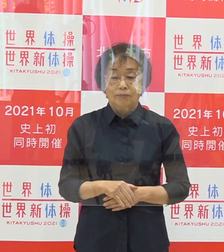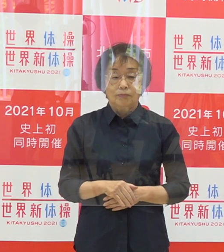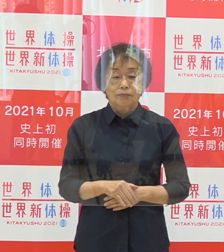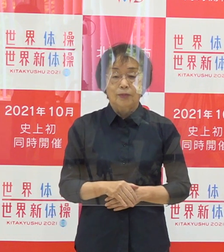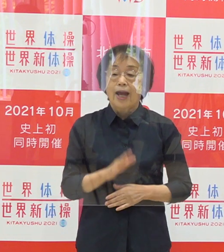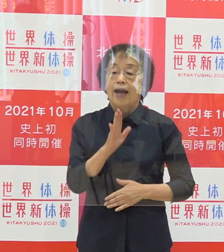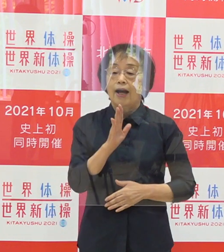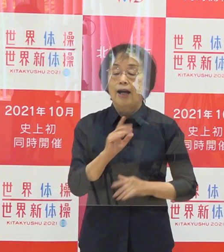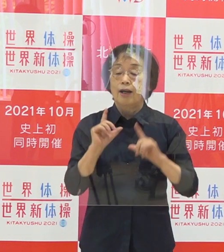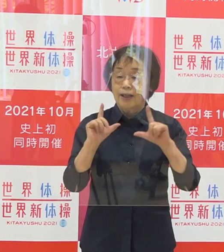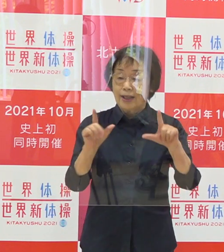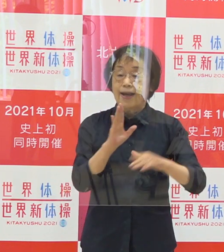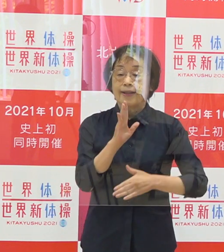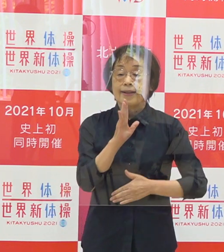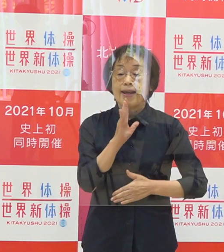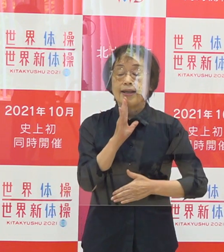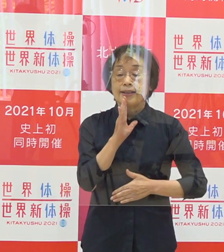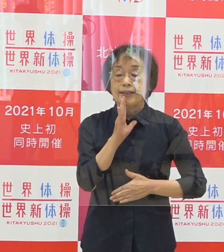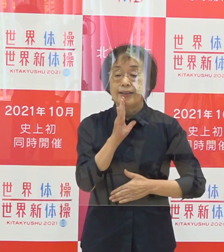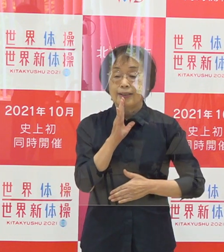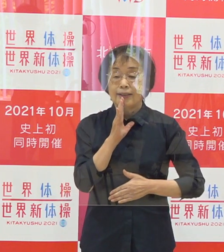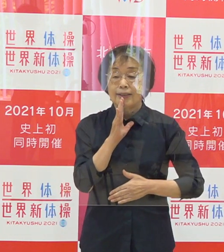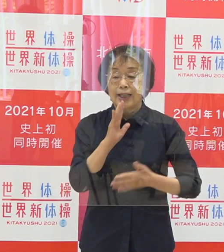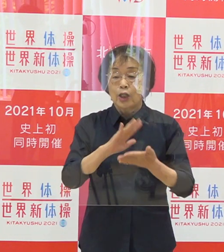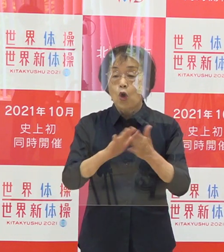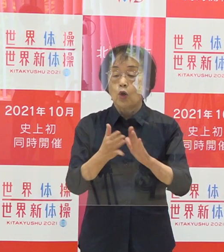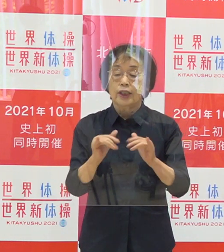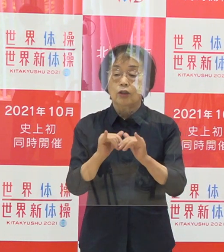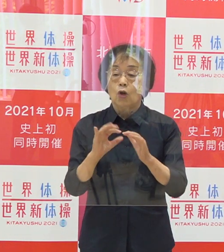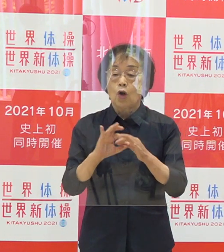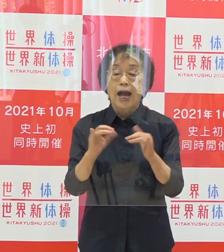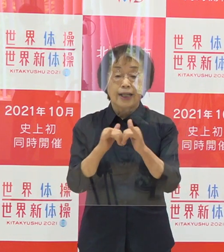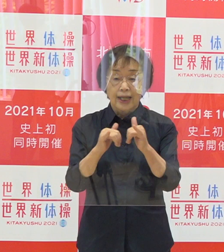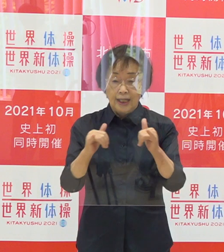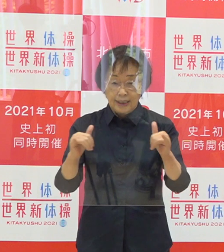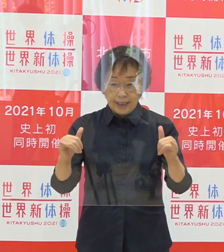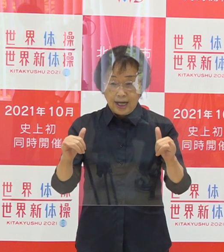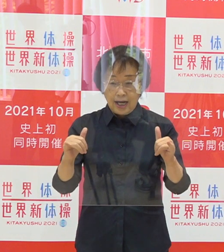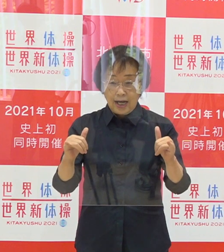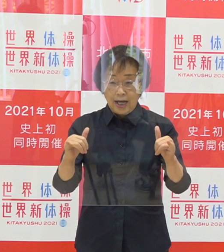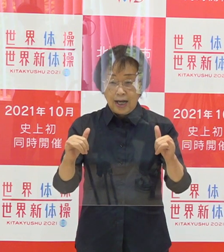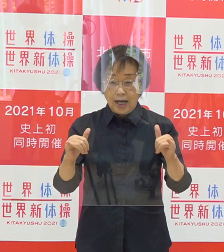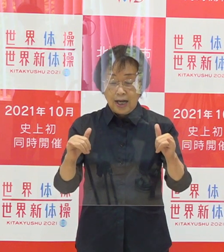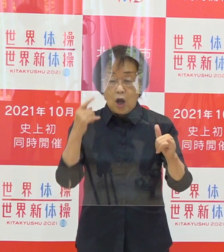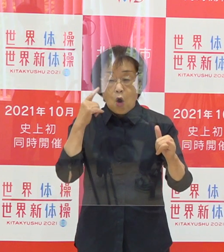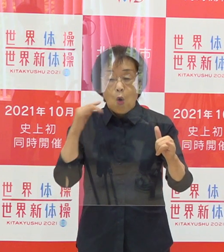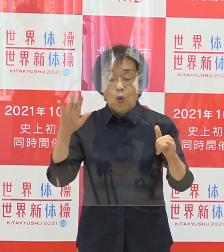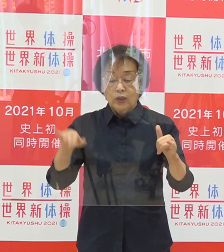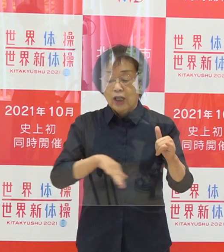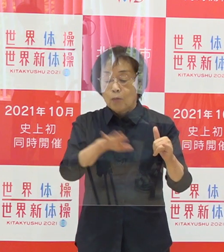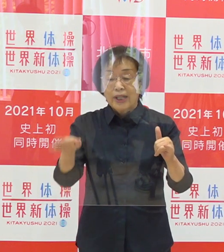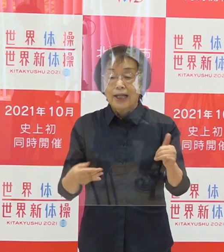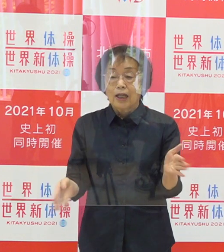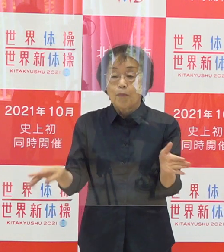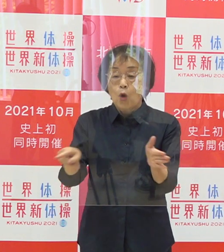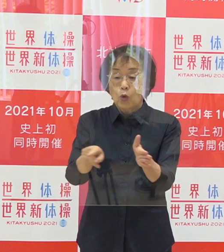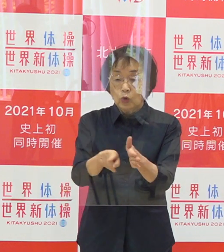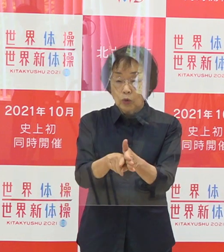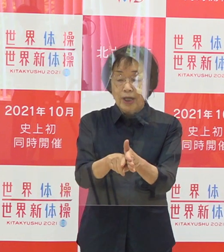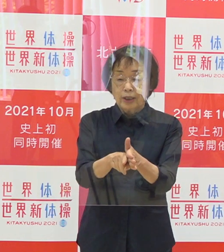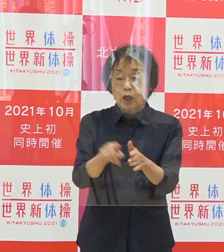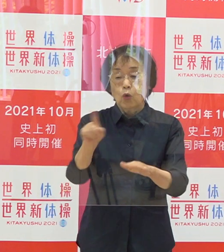現実に幼稚園の関係者、まあ、ひいてはその保護者も含めてどういう形